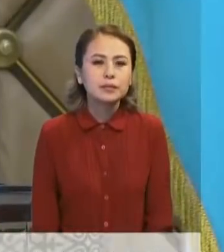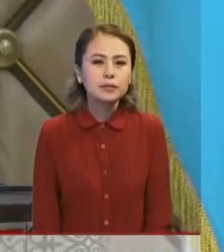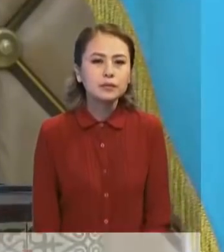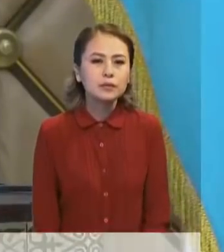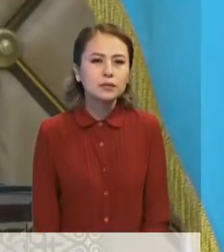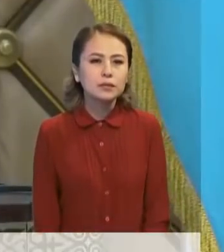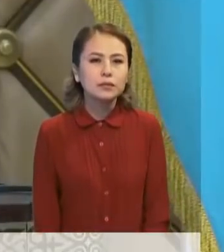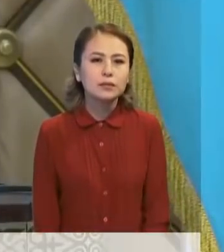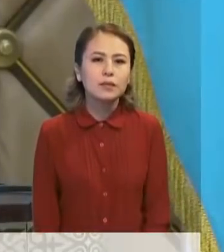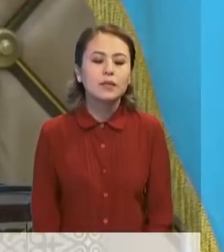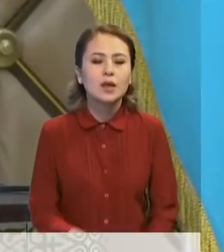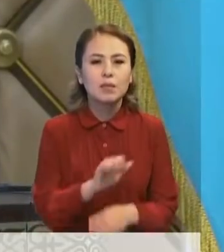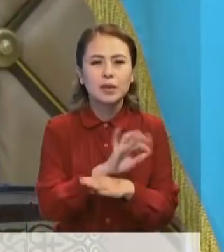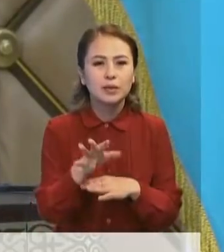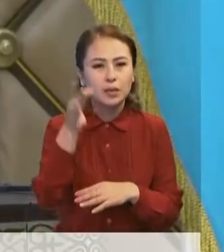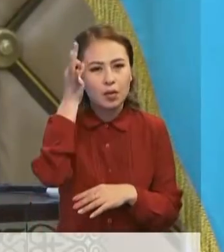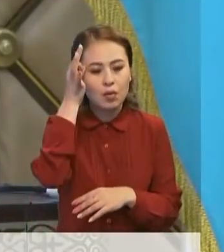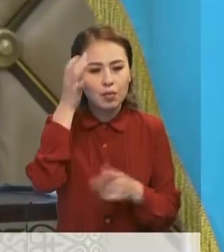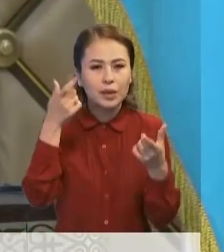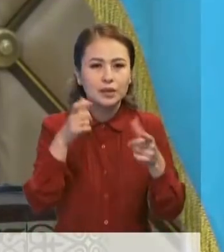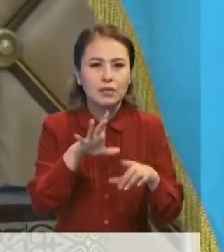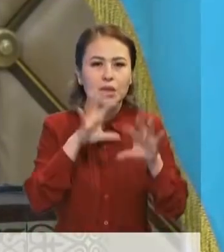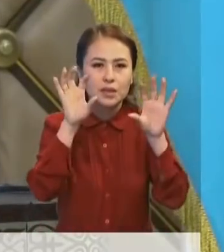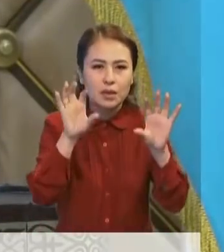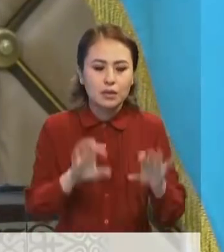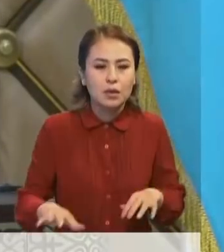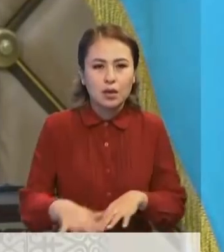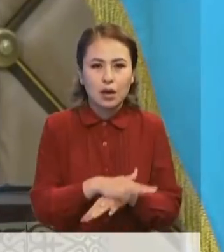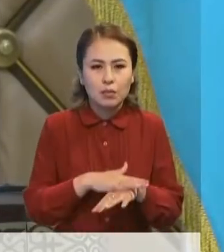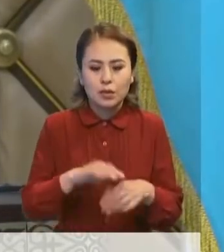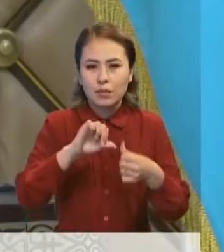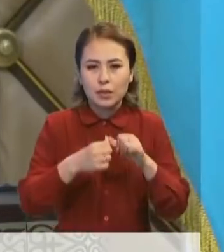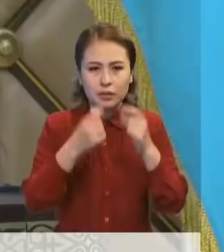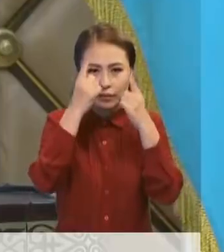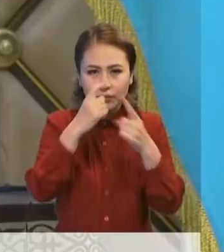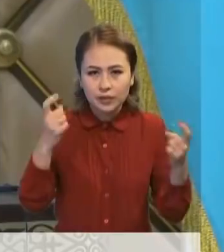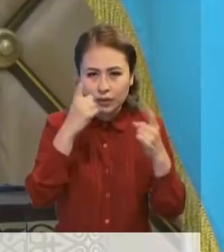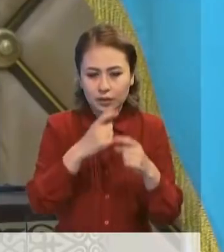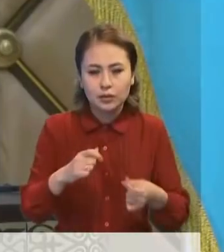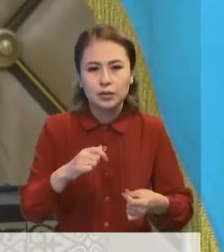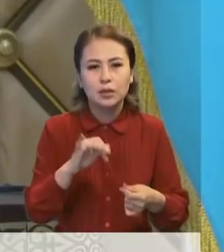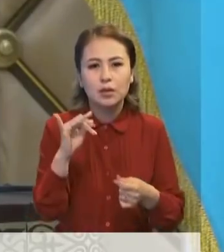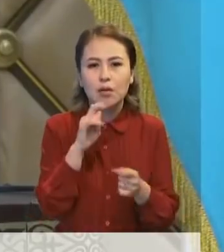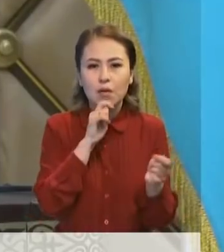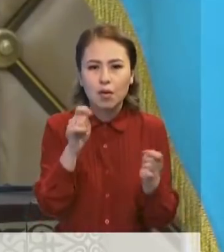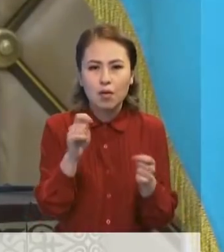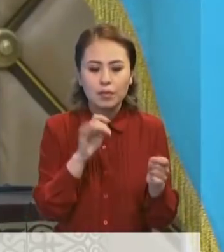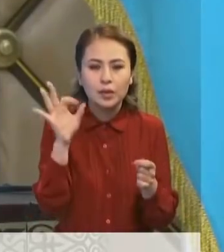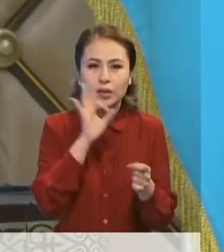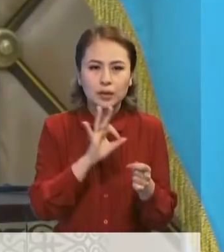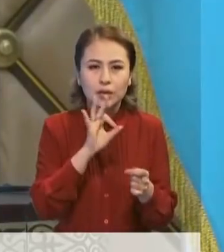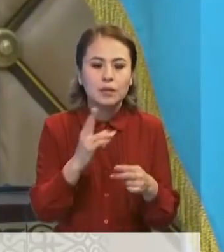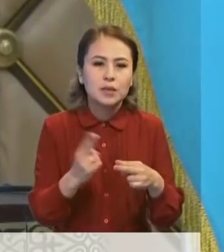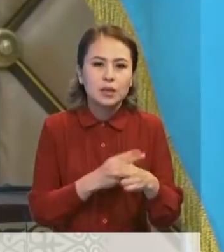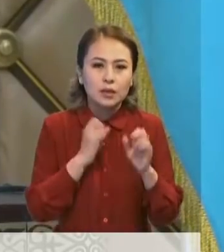Пандемия сабақтарын ескере отырып, заң жобасы халықтың хабардар болу деңгейін арттыру, оның қауіпті биофакторларының